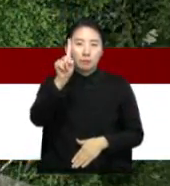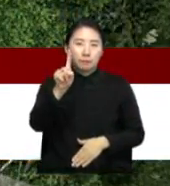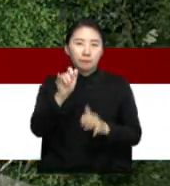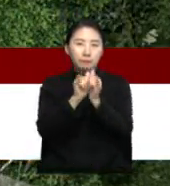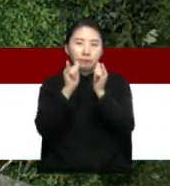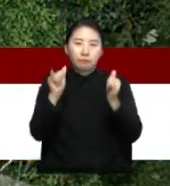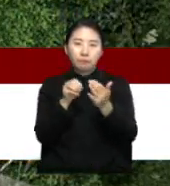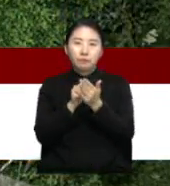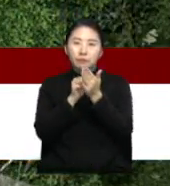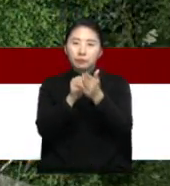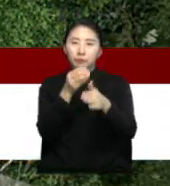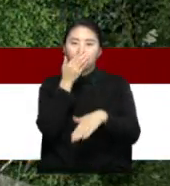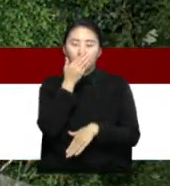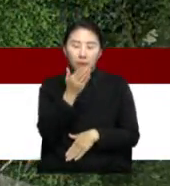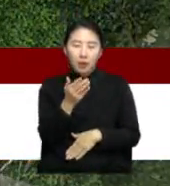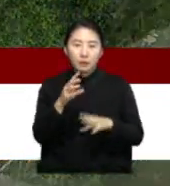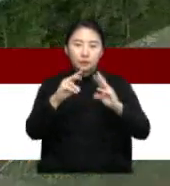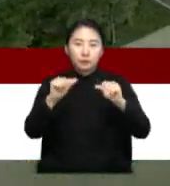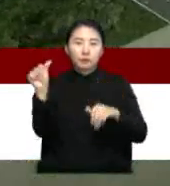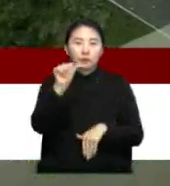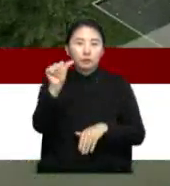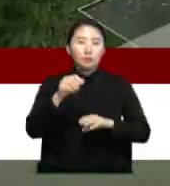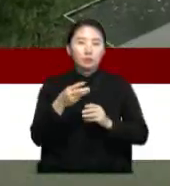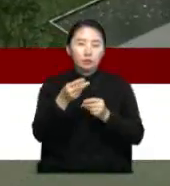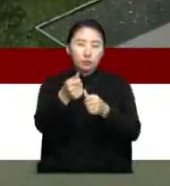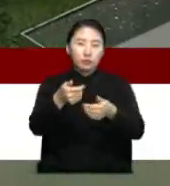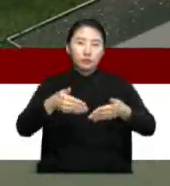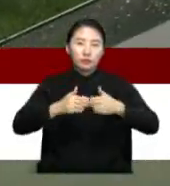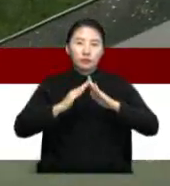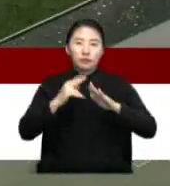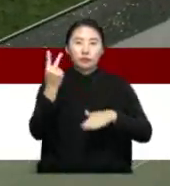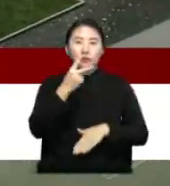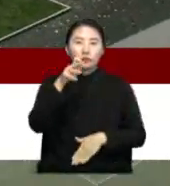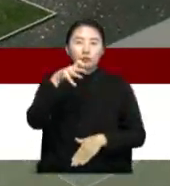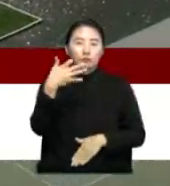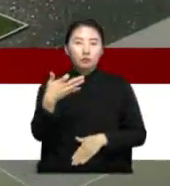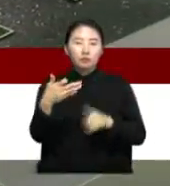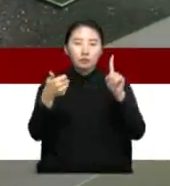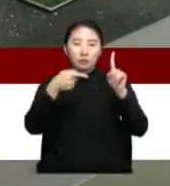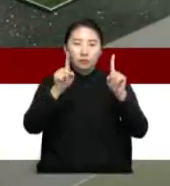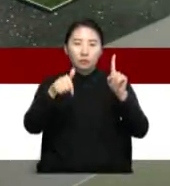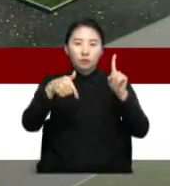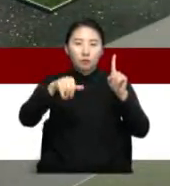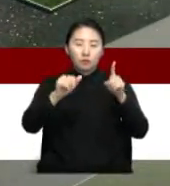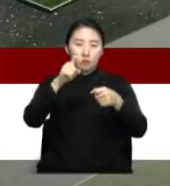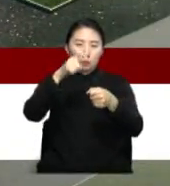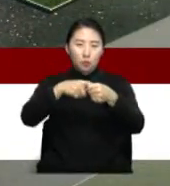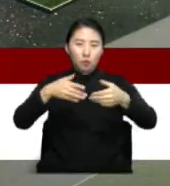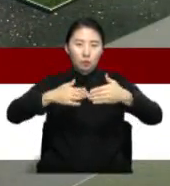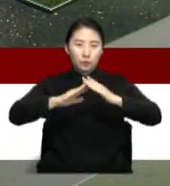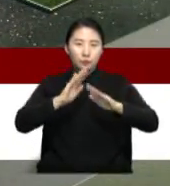규모. 국유지 5천여 제곱미터에 들어서며 2018년 1학기 개관을 목표로 합니다.